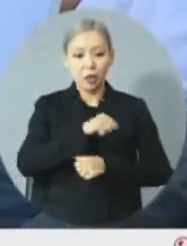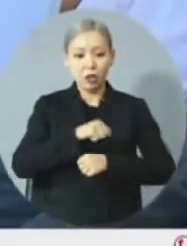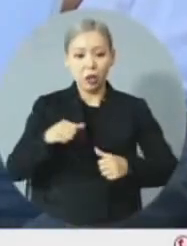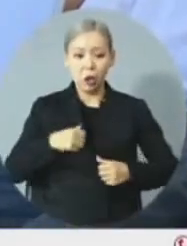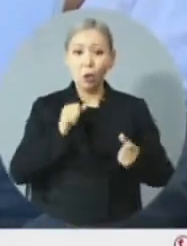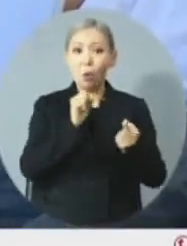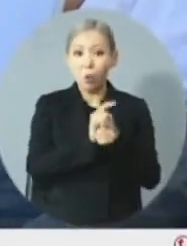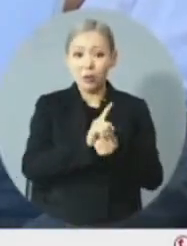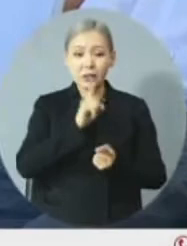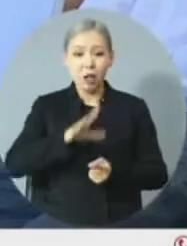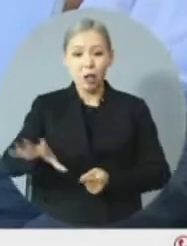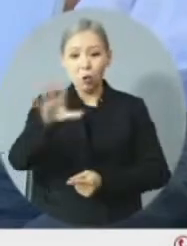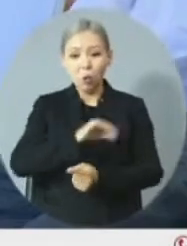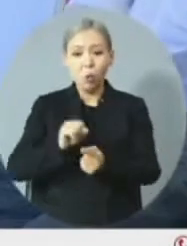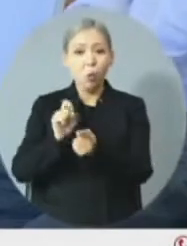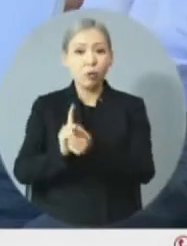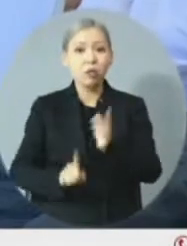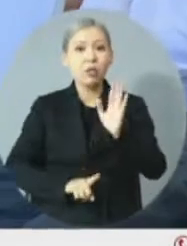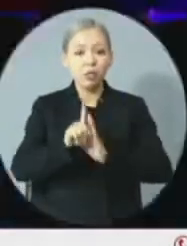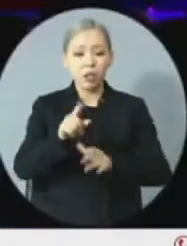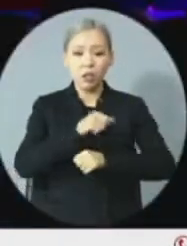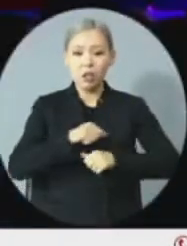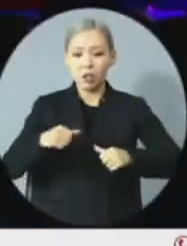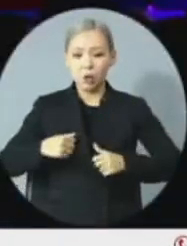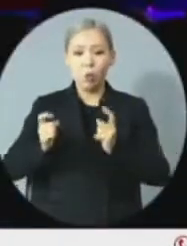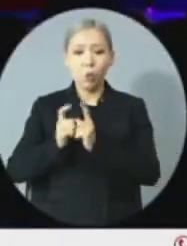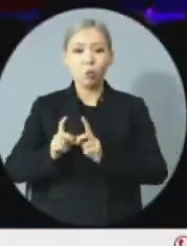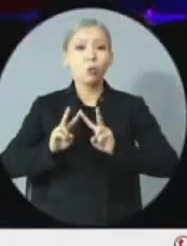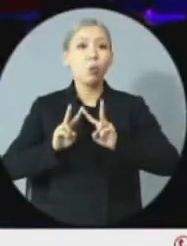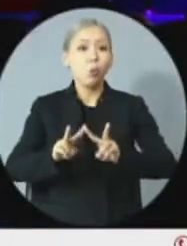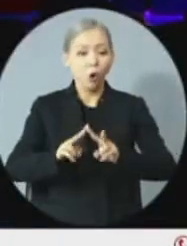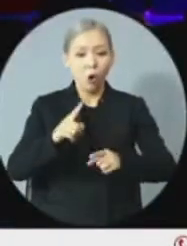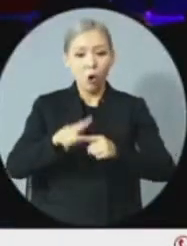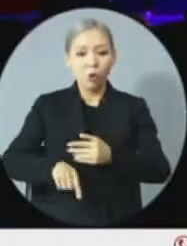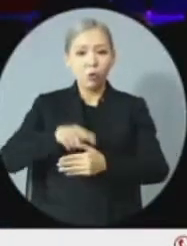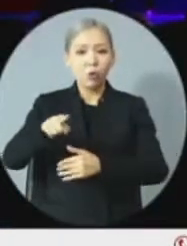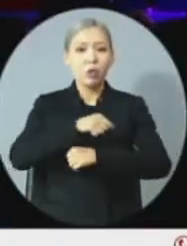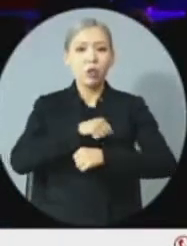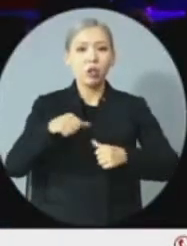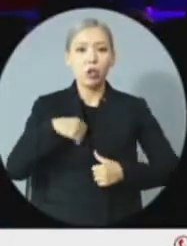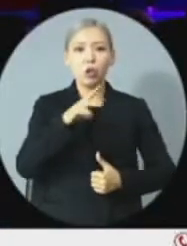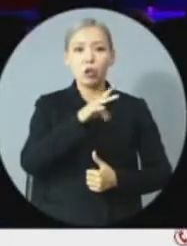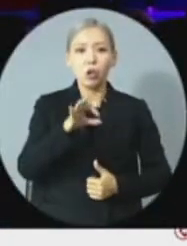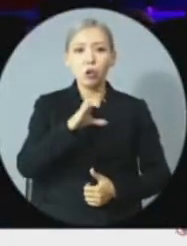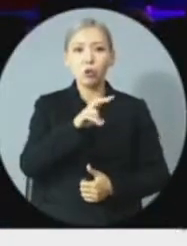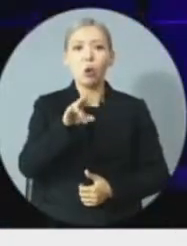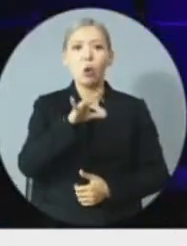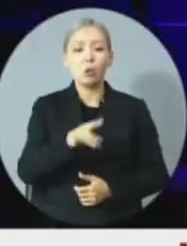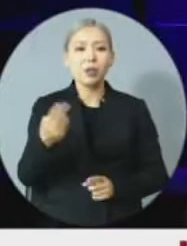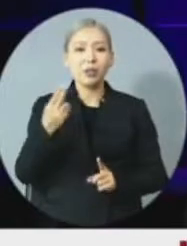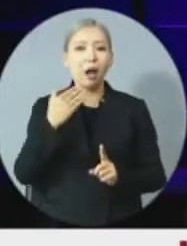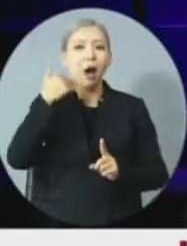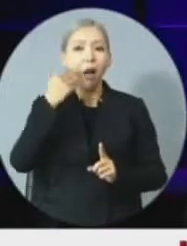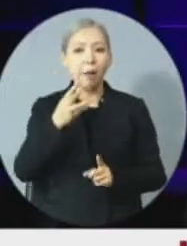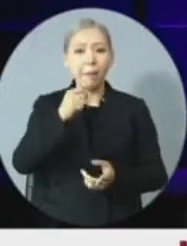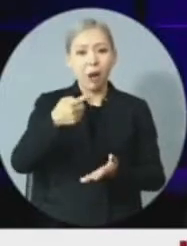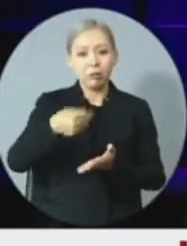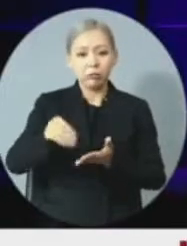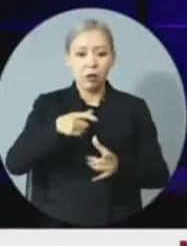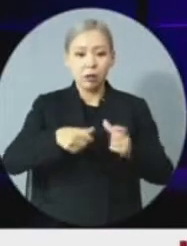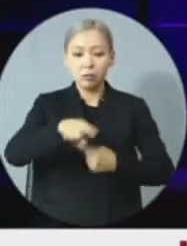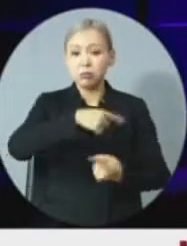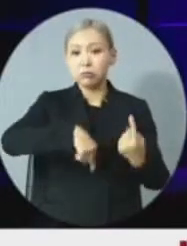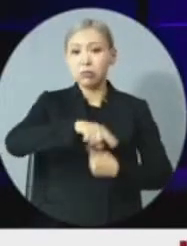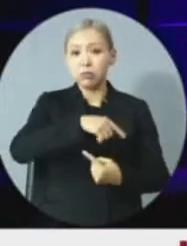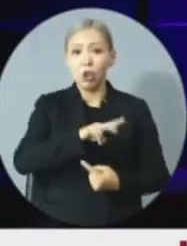их уулзалт залуучуудын уулзалтаар эхэлж иргэдийн уулзалтаар үргэлжилсэн юм. Орон нутгийн иргэд ноос нолуур цагаан идэ махара эдийн засга бүрдүүлдэг.